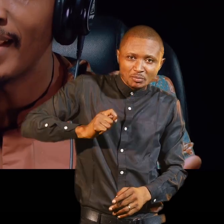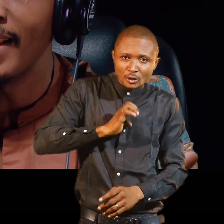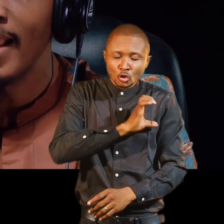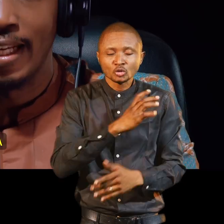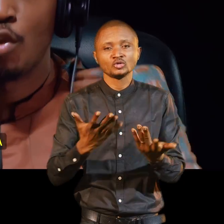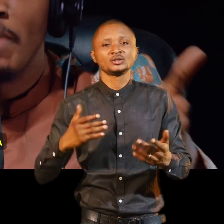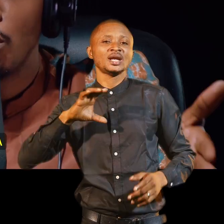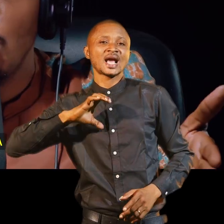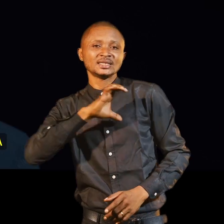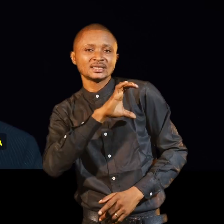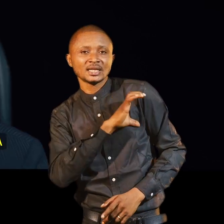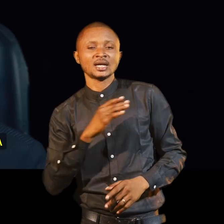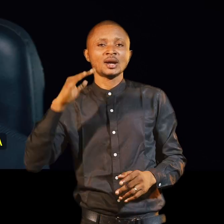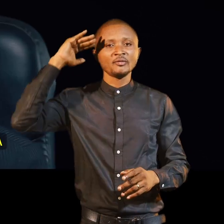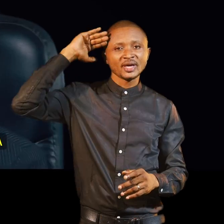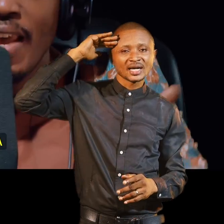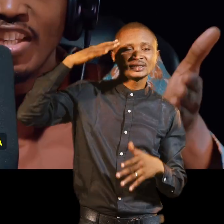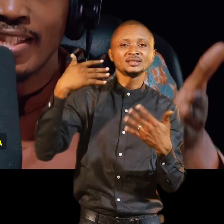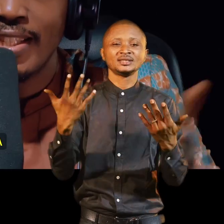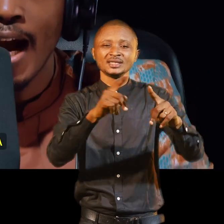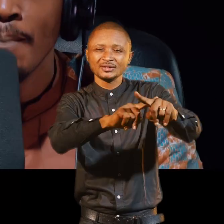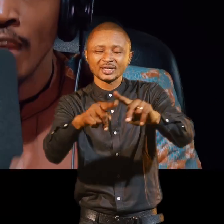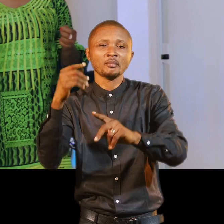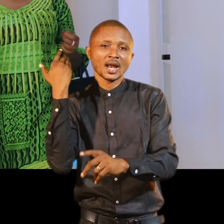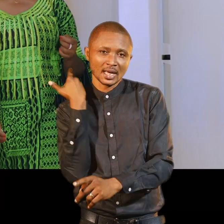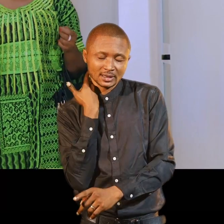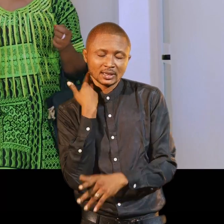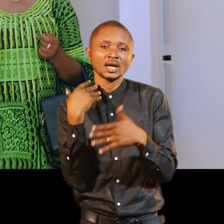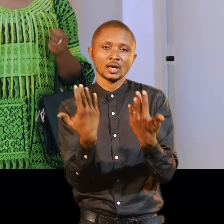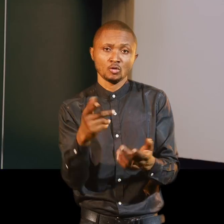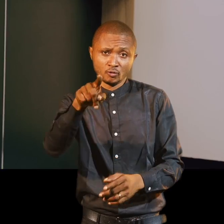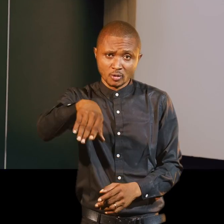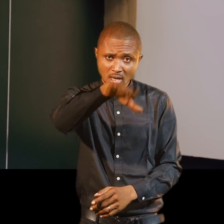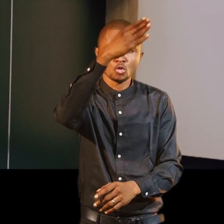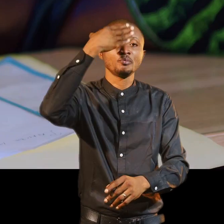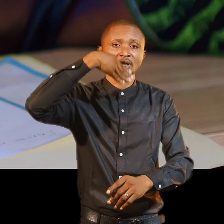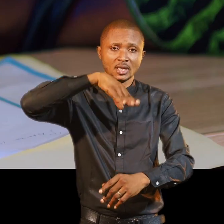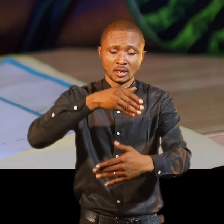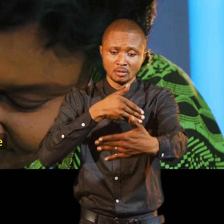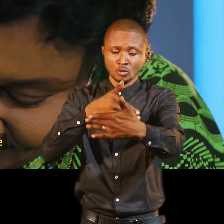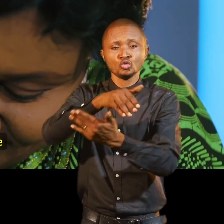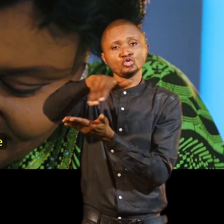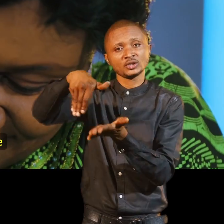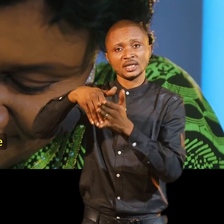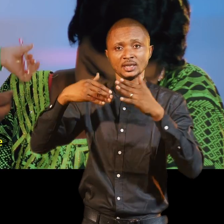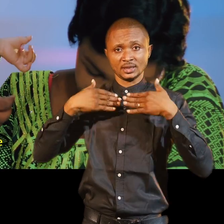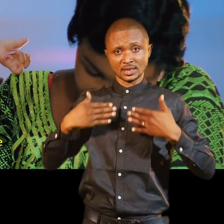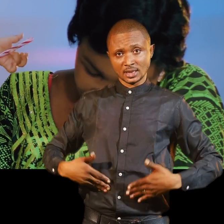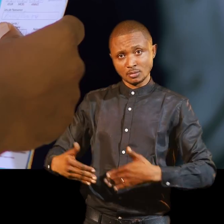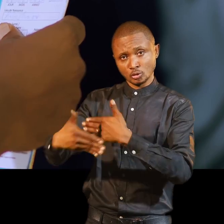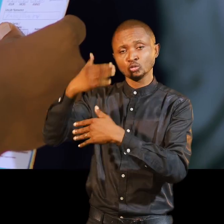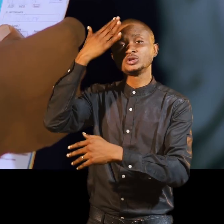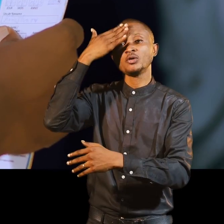anémie SS, tuberculose, asthme, VIH sida, ni masama makwabu, wakuye ku centre de santé anyi ku hôpital wa fabwifi,